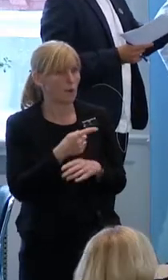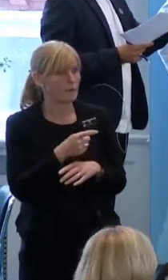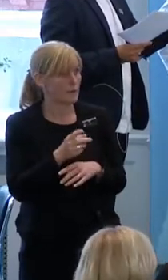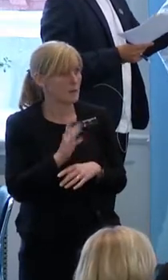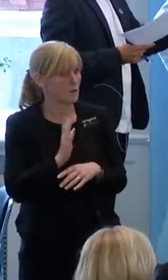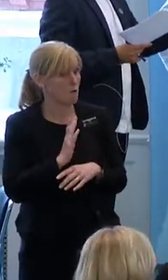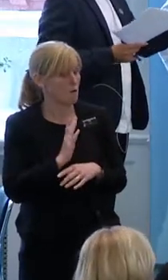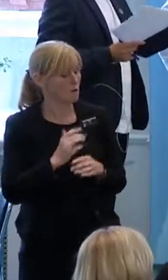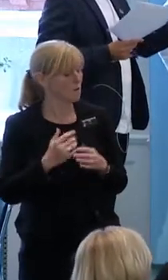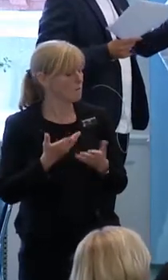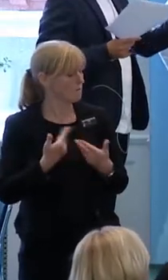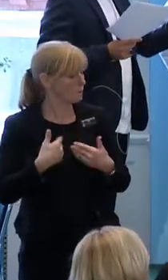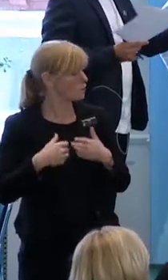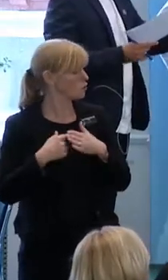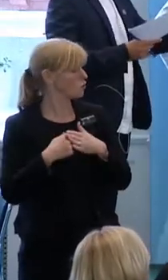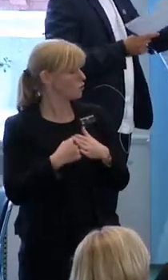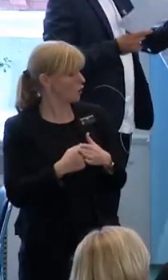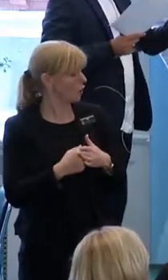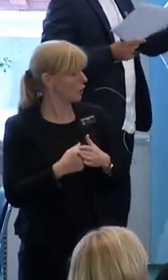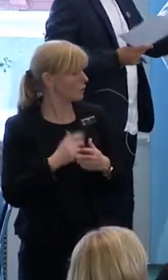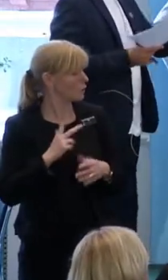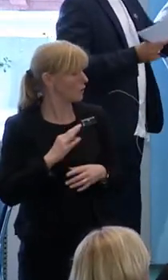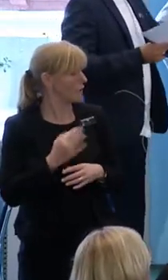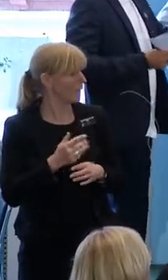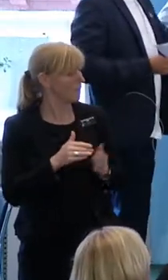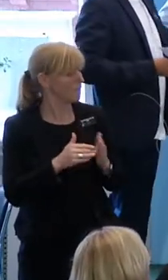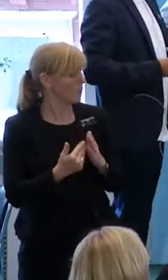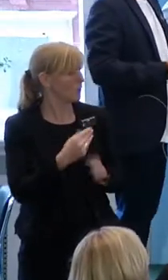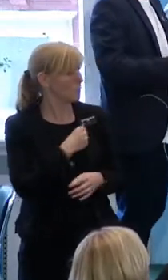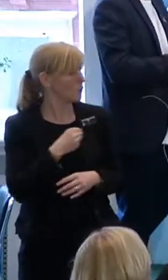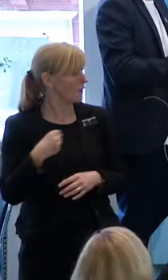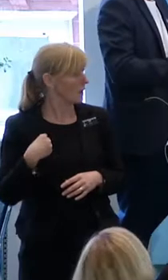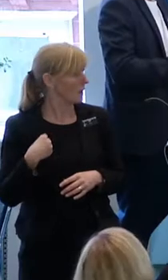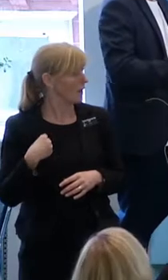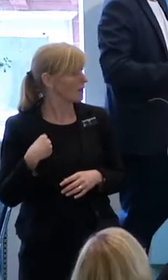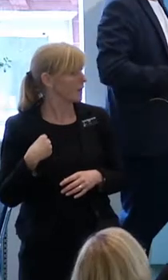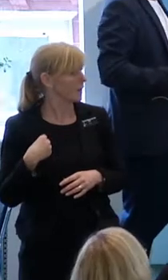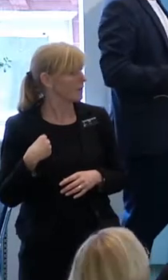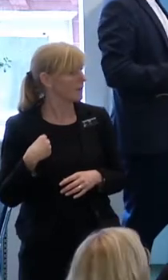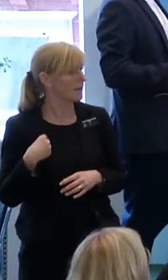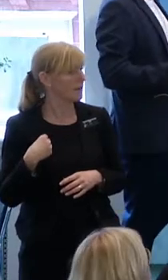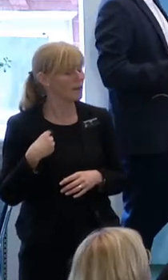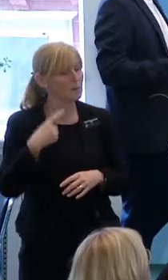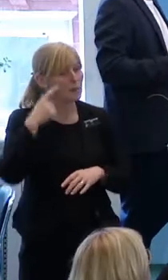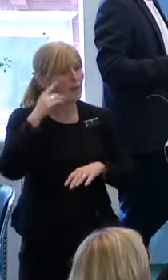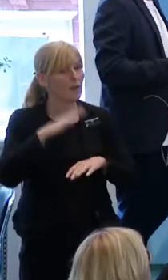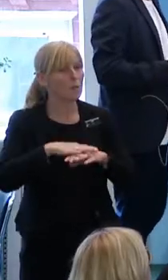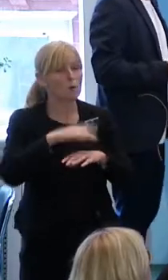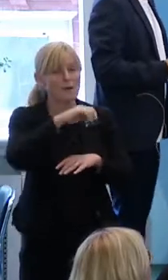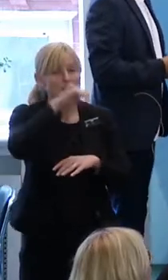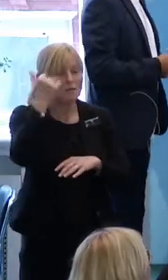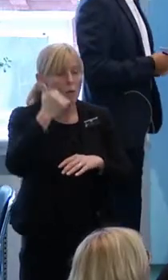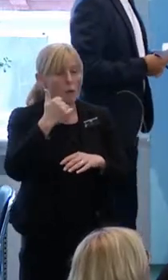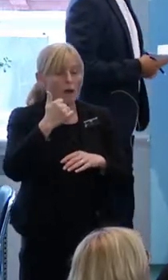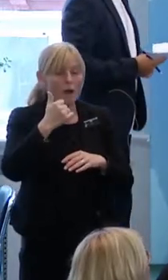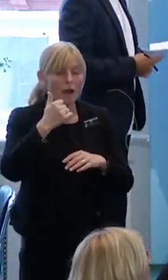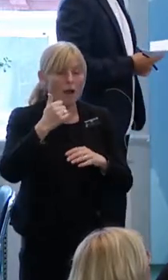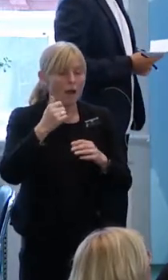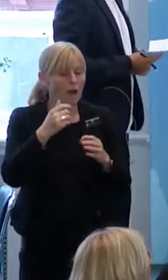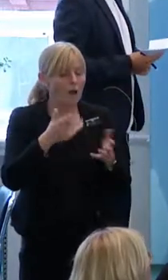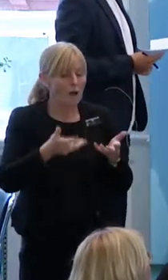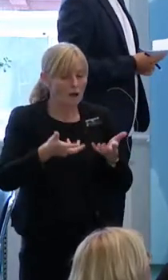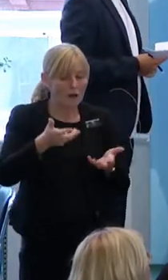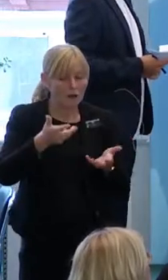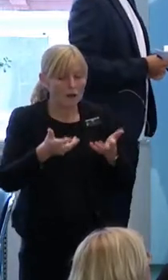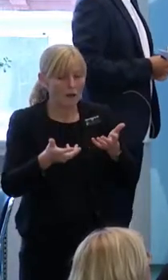där stödet och trygghet för myndigheter när man kommer till de här svåra kompromisserna och avvägningar?